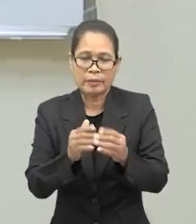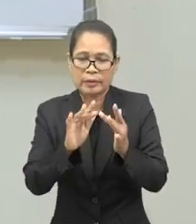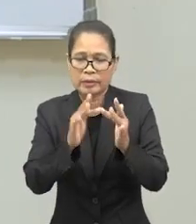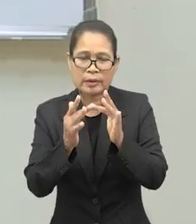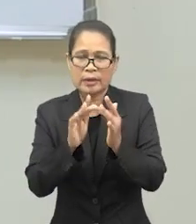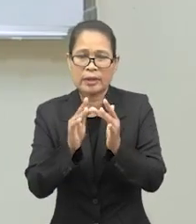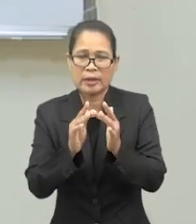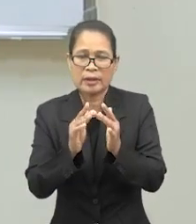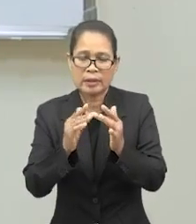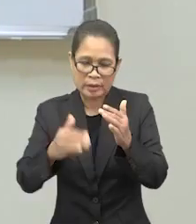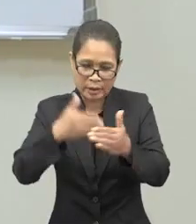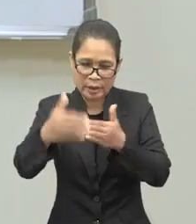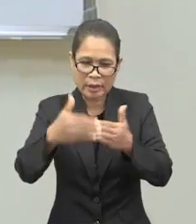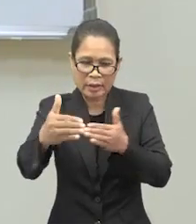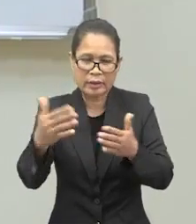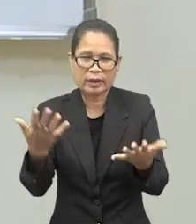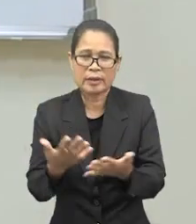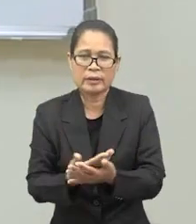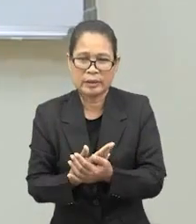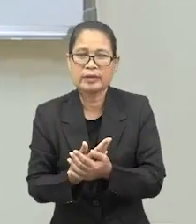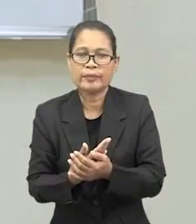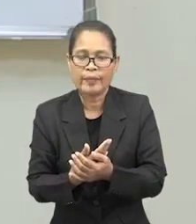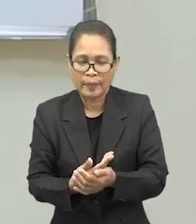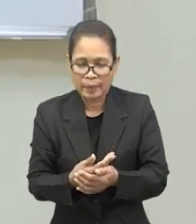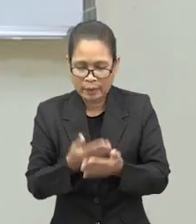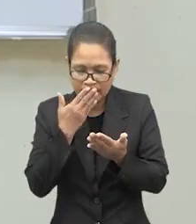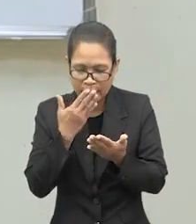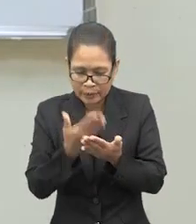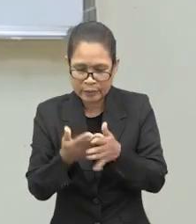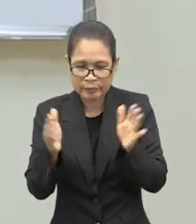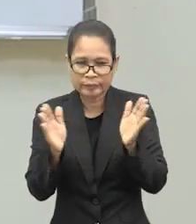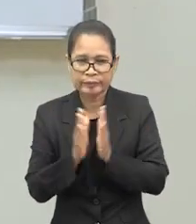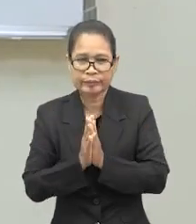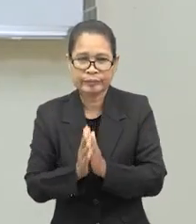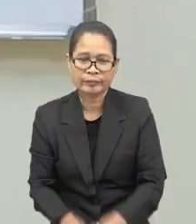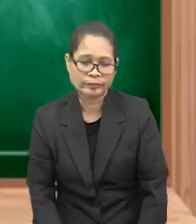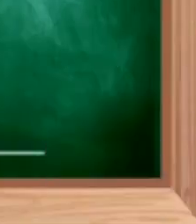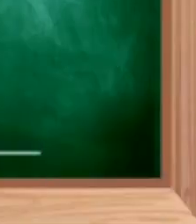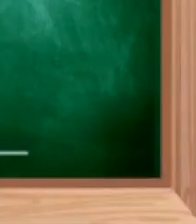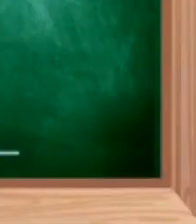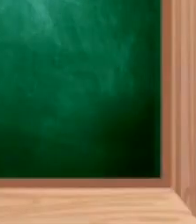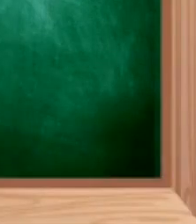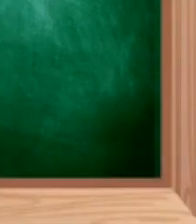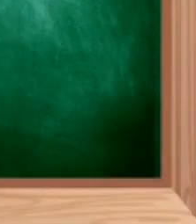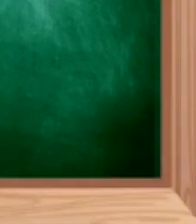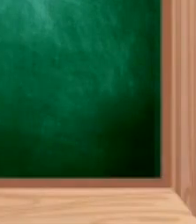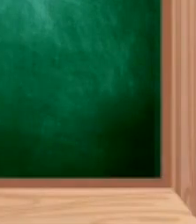cửu tam rồi bọn sọc xài ní nơi thằng ngày cửa tiệt chà xong ạ cụt.